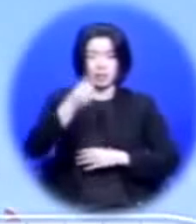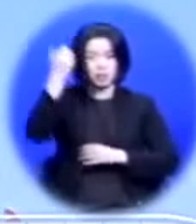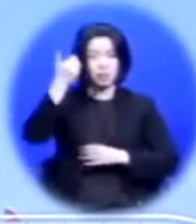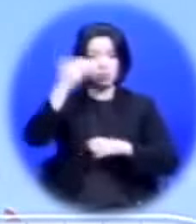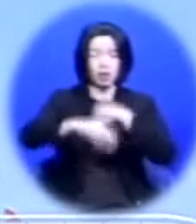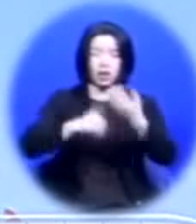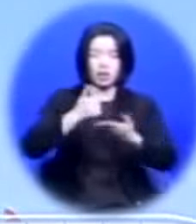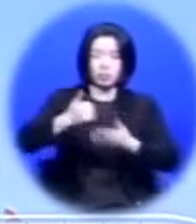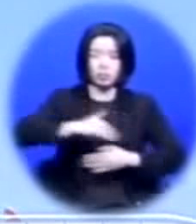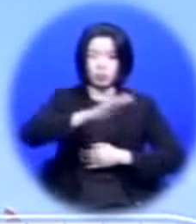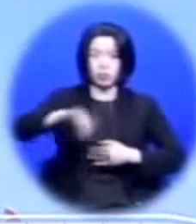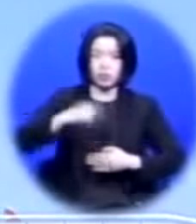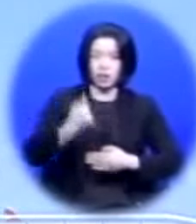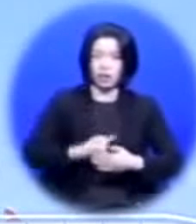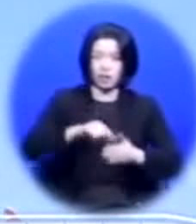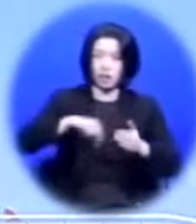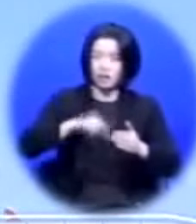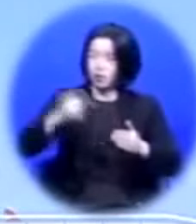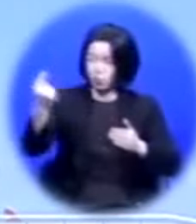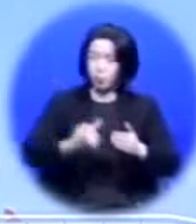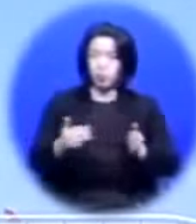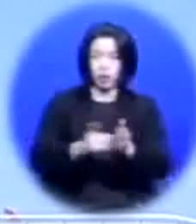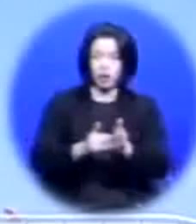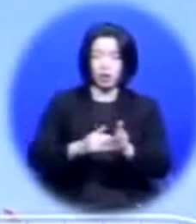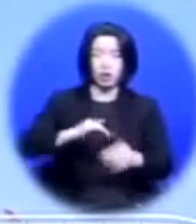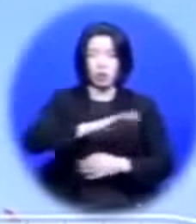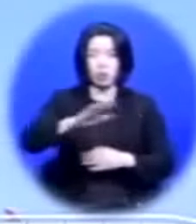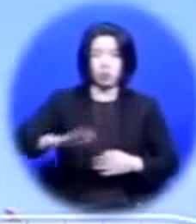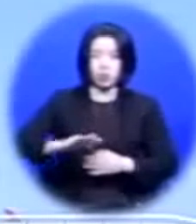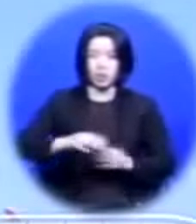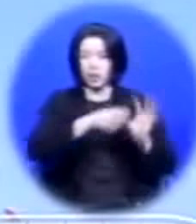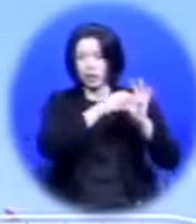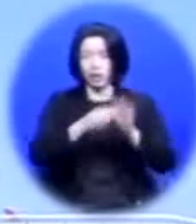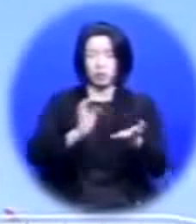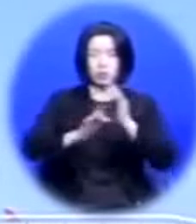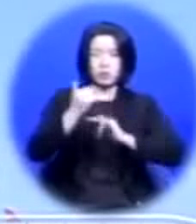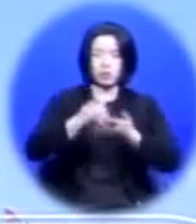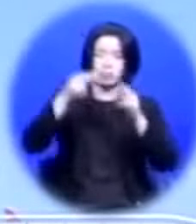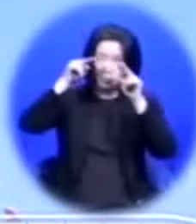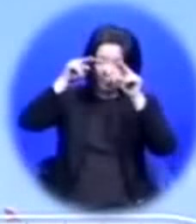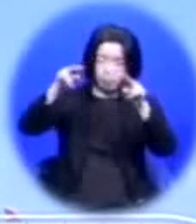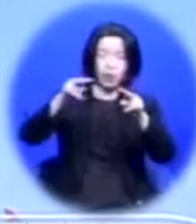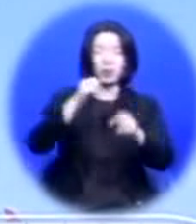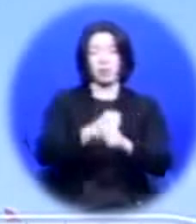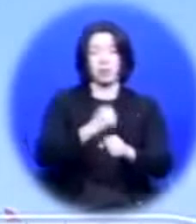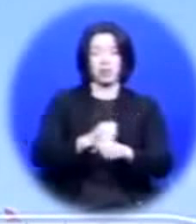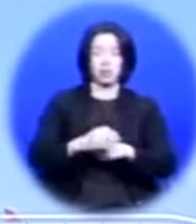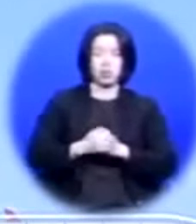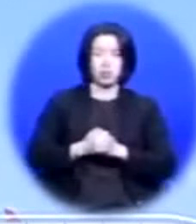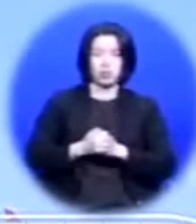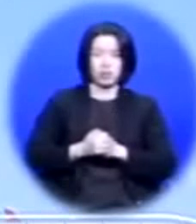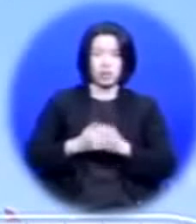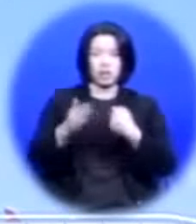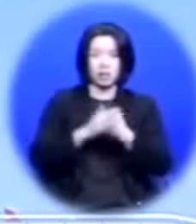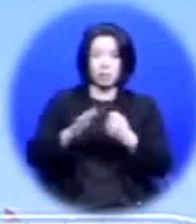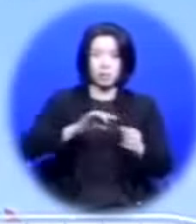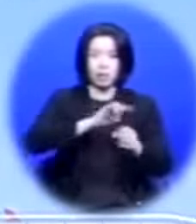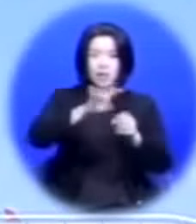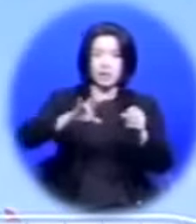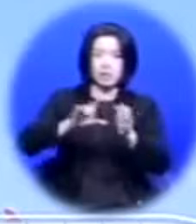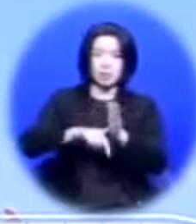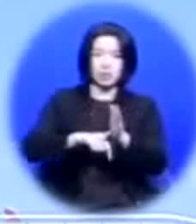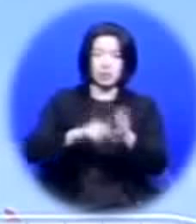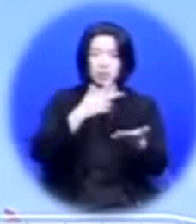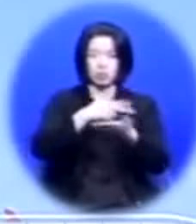하나님이 우리 안에 오셨어요 그 성령 하나님은 우리에게 계속 예수님을 바라보게 해 주십니다 그래서 24시간